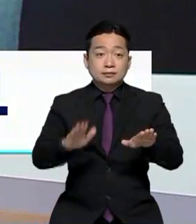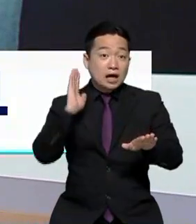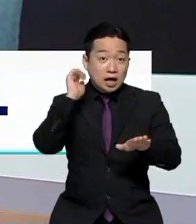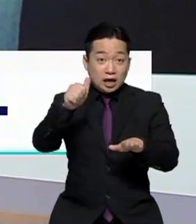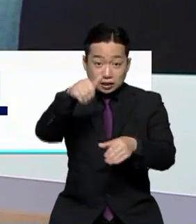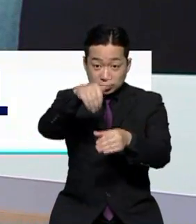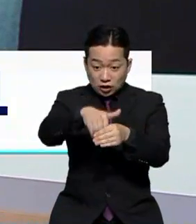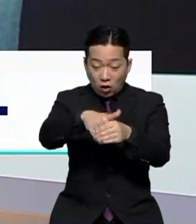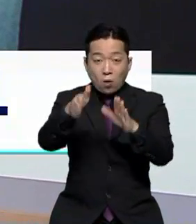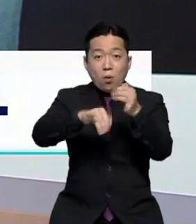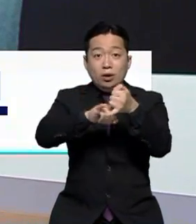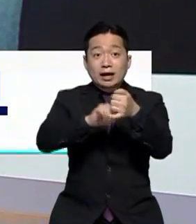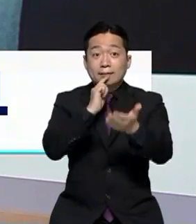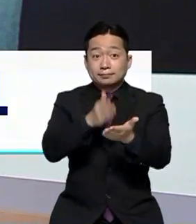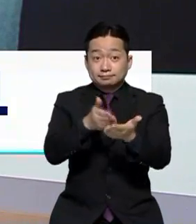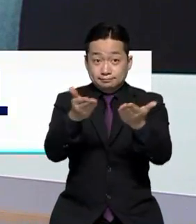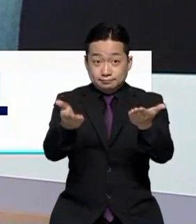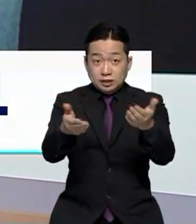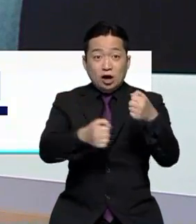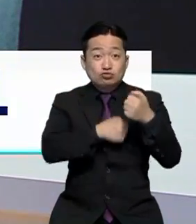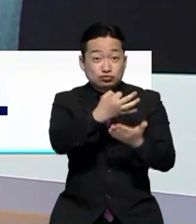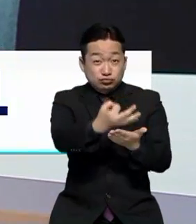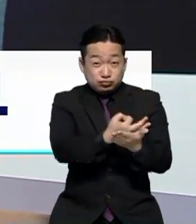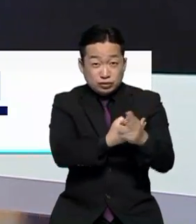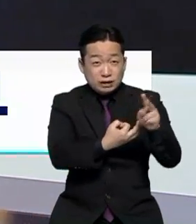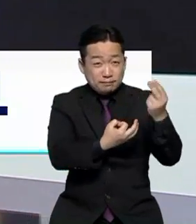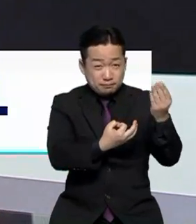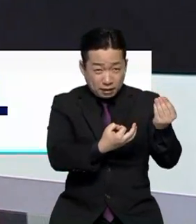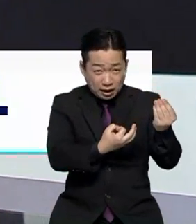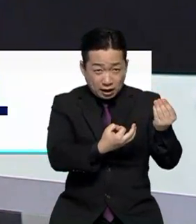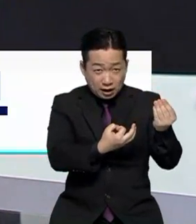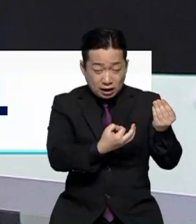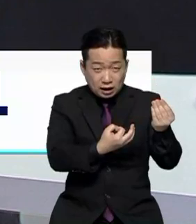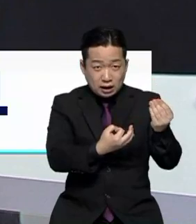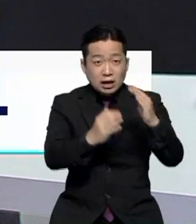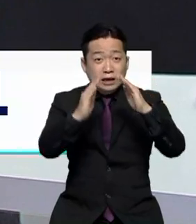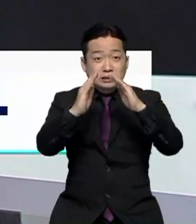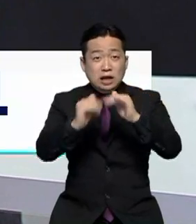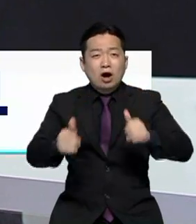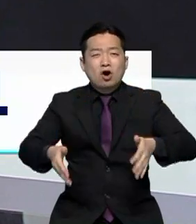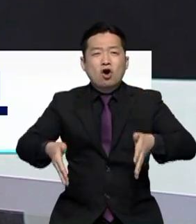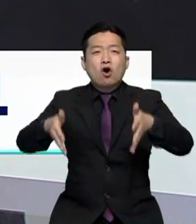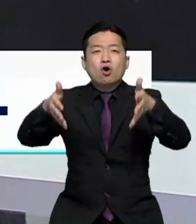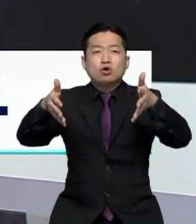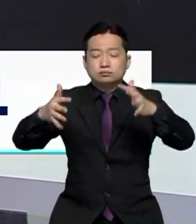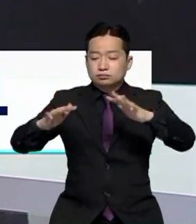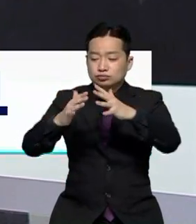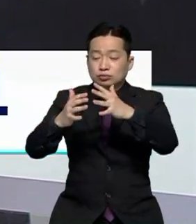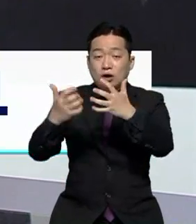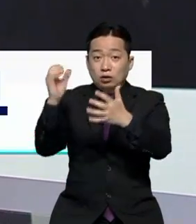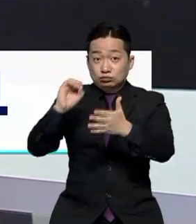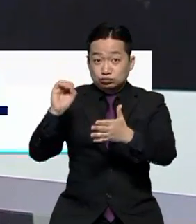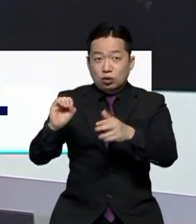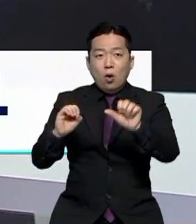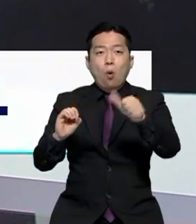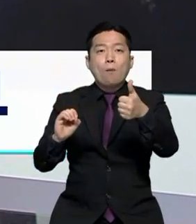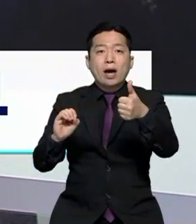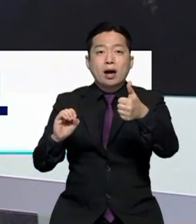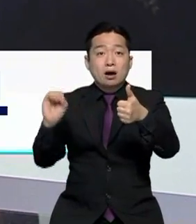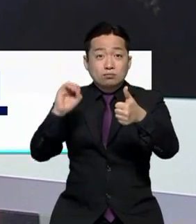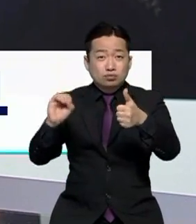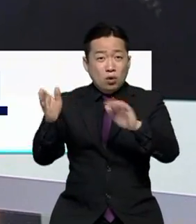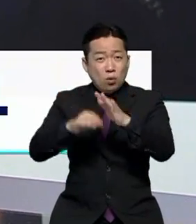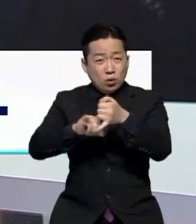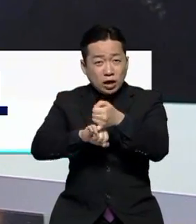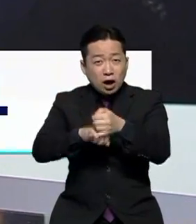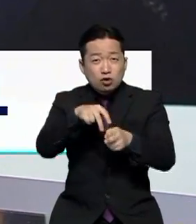이번엔 대선 공약 얘기입니다. 병사 월급 200만 원 또는 재건축 용적률 500% 공약이